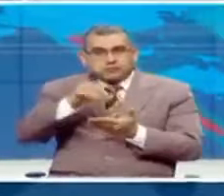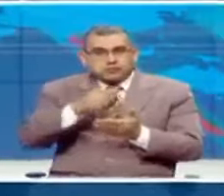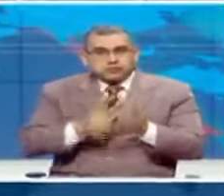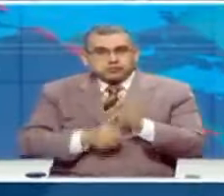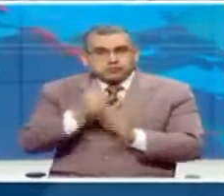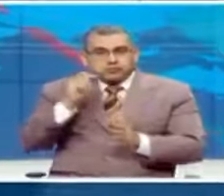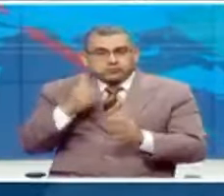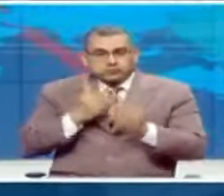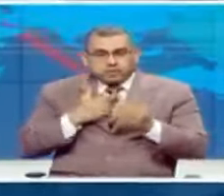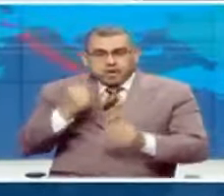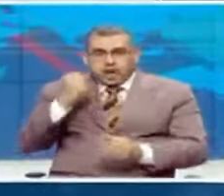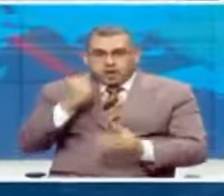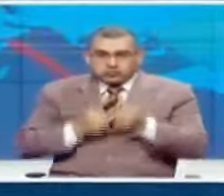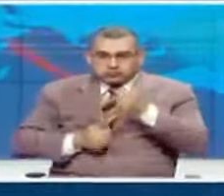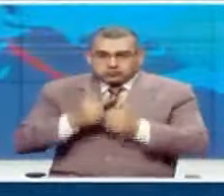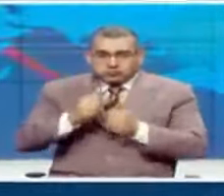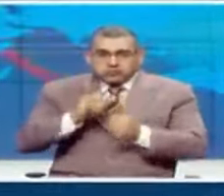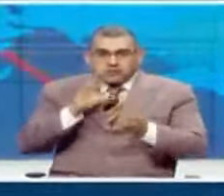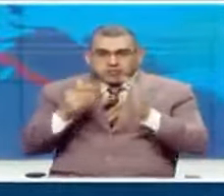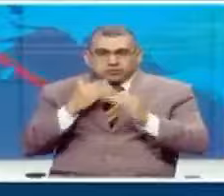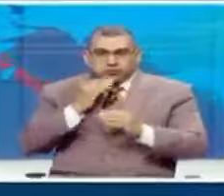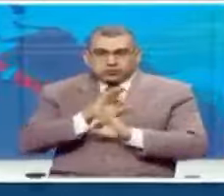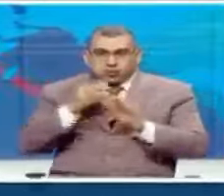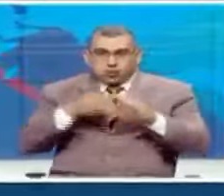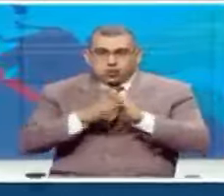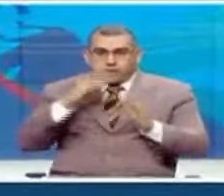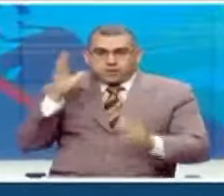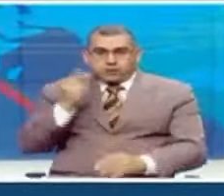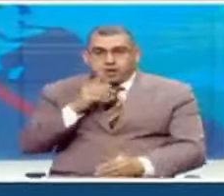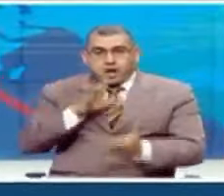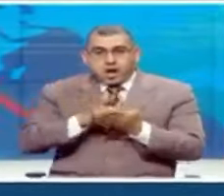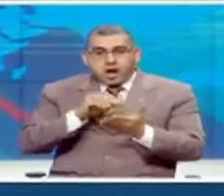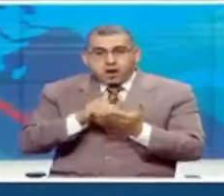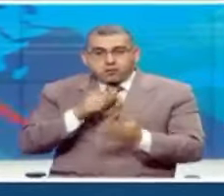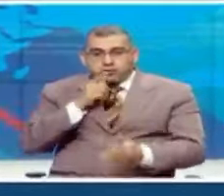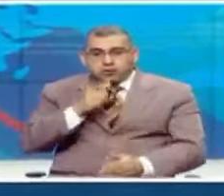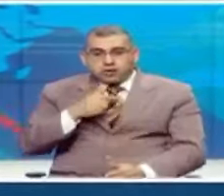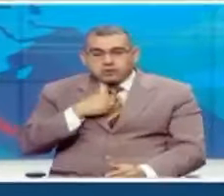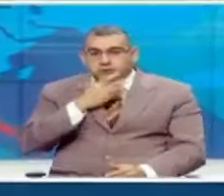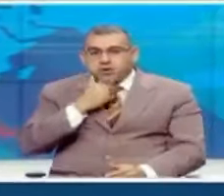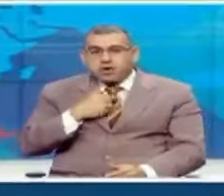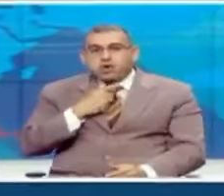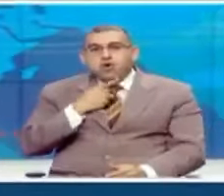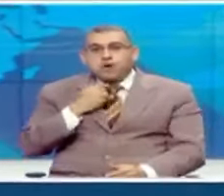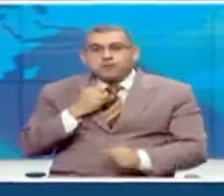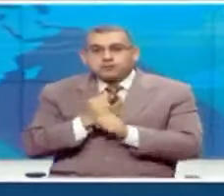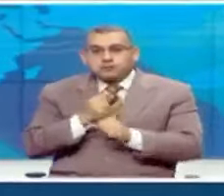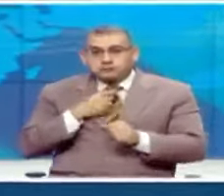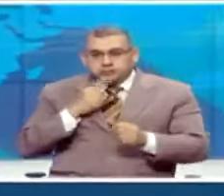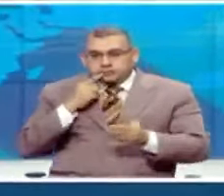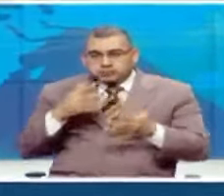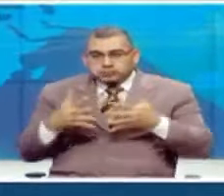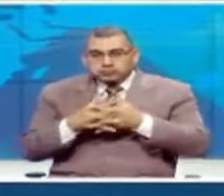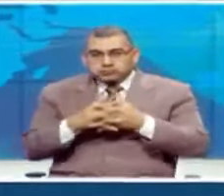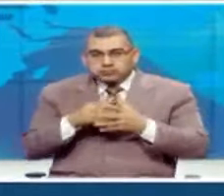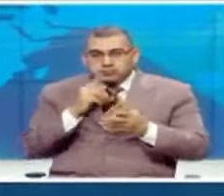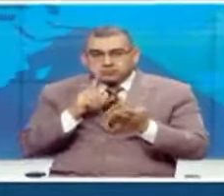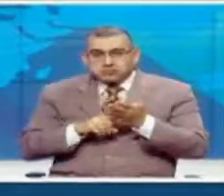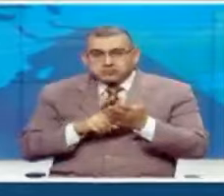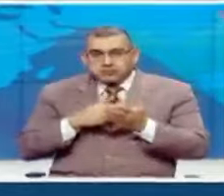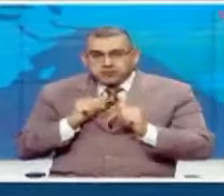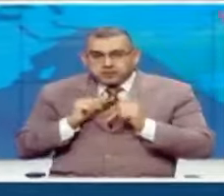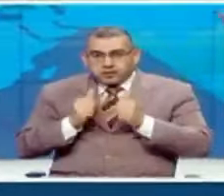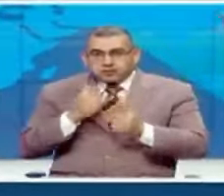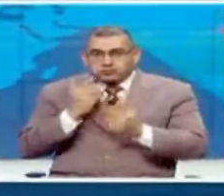ليصبحوا قادرين على المنافسة بالداخل والخارج. أول حاجة وأحلى حاجة يعني حبيتها هنا التحول الاحترافي، إن هي